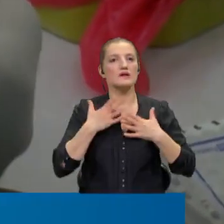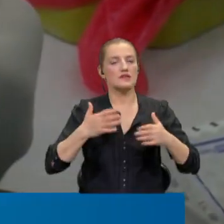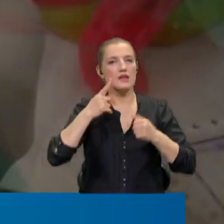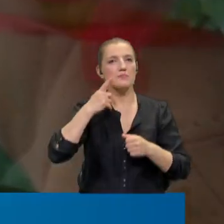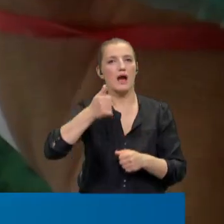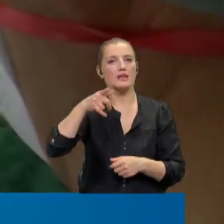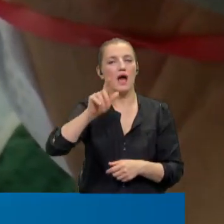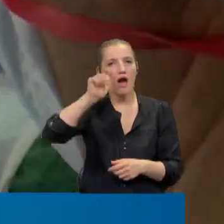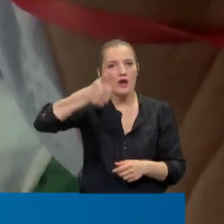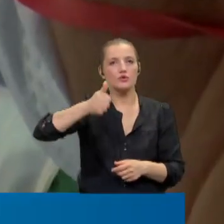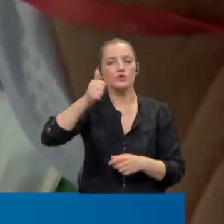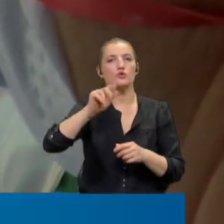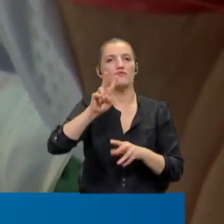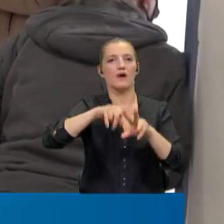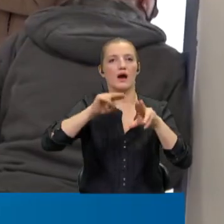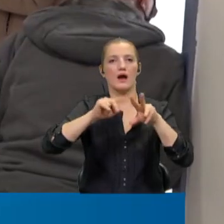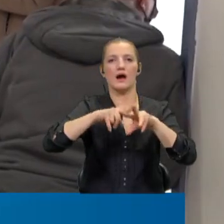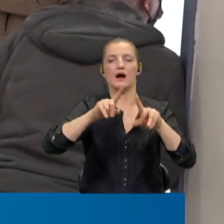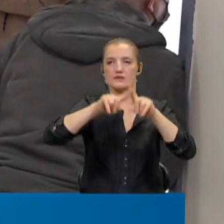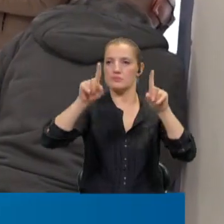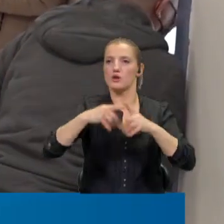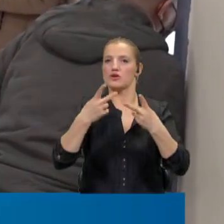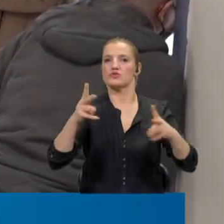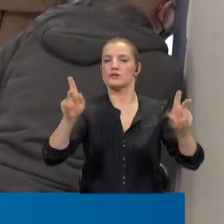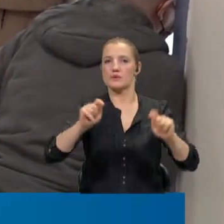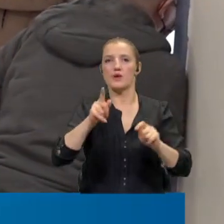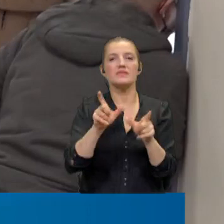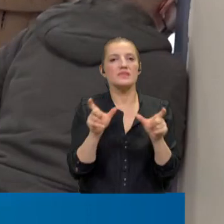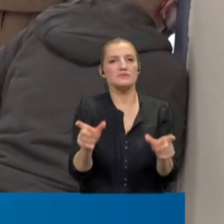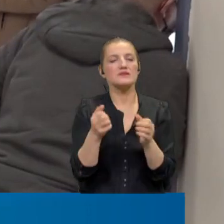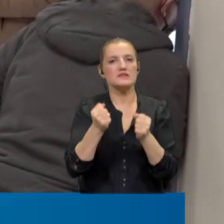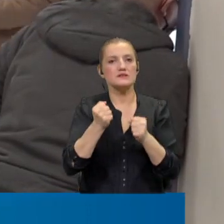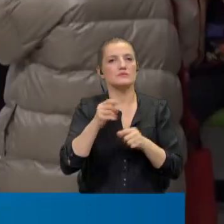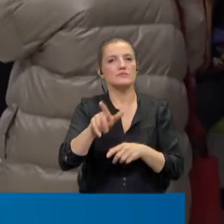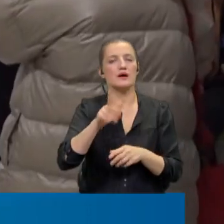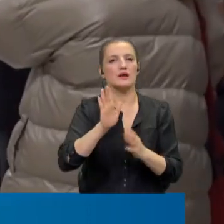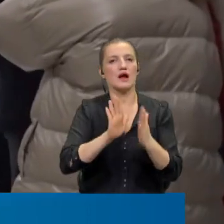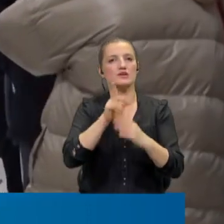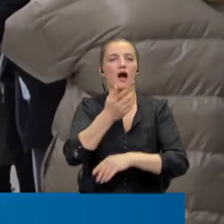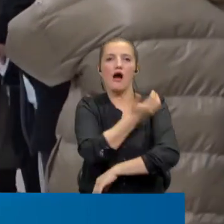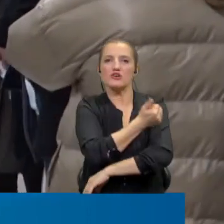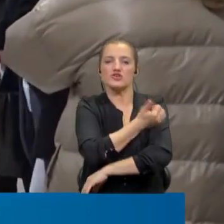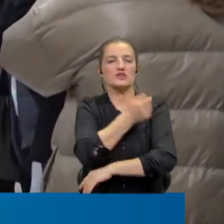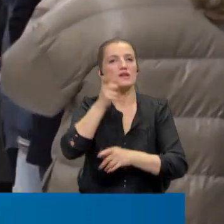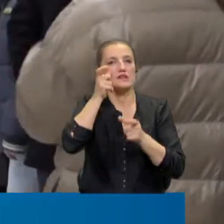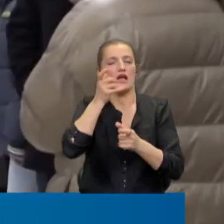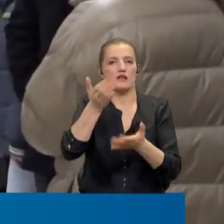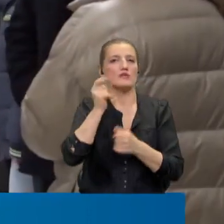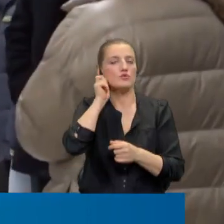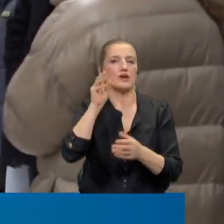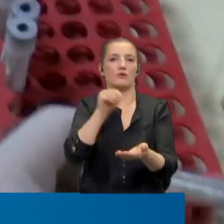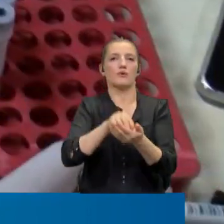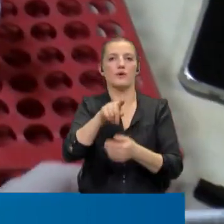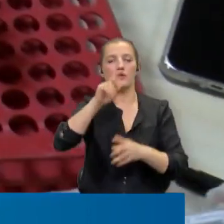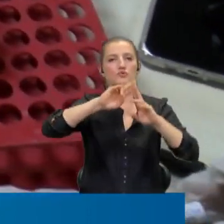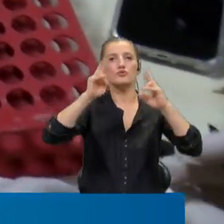Bakanlığı her gün vaka tablosu Açıklıyor tedbirleri sıkılaştırmanın karşısına ysa Sadece aşıyla dikkat uyarısını koyuyor